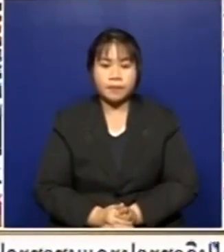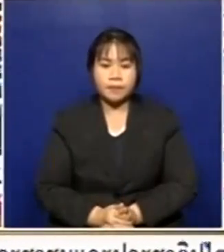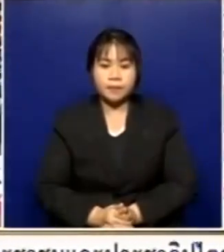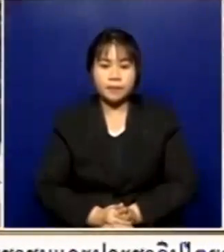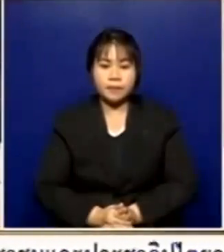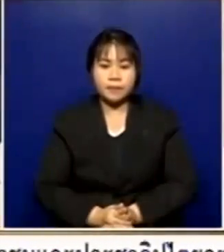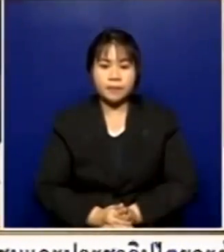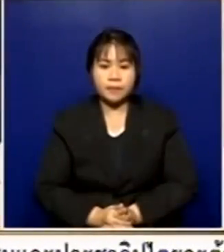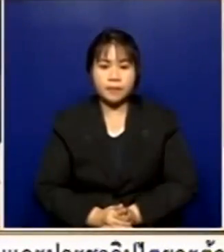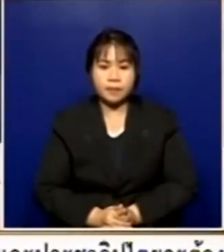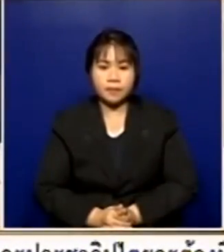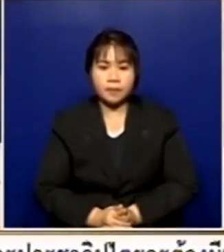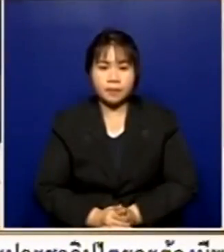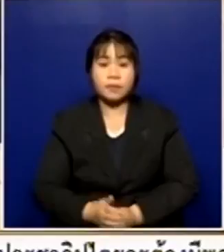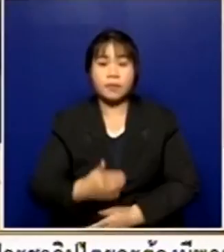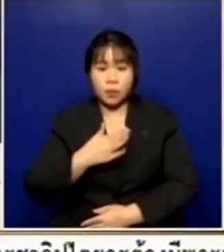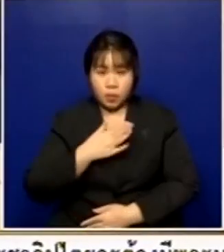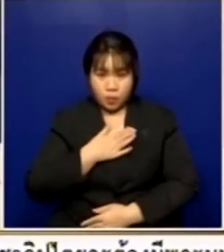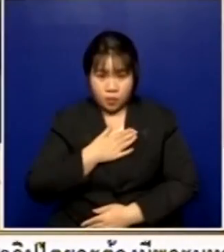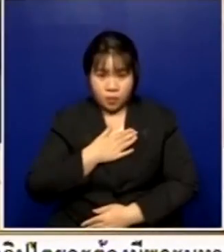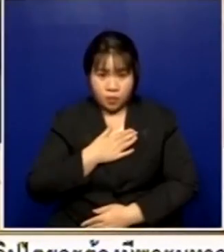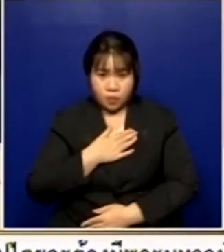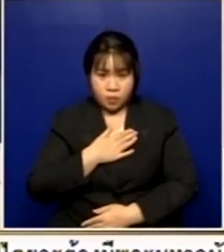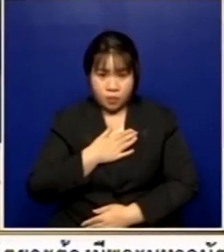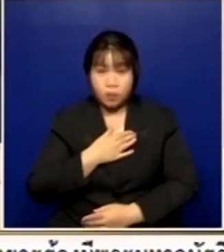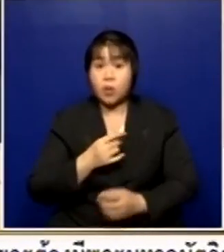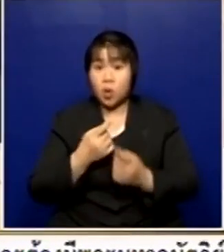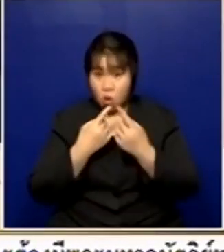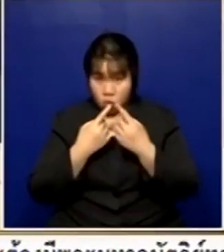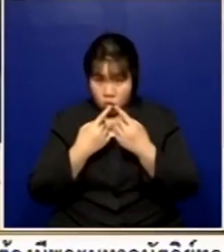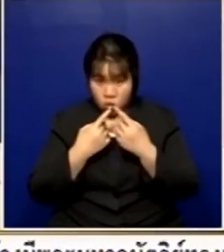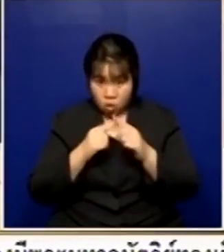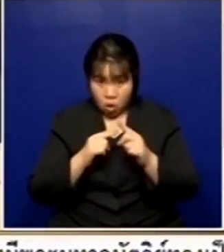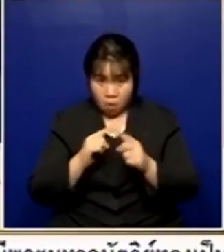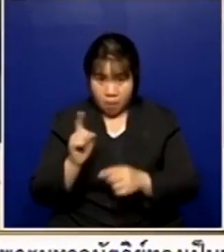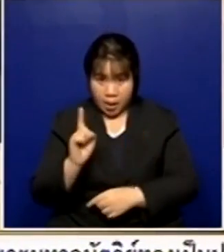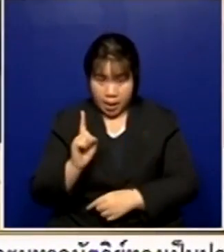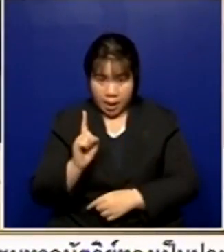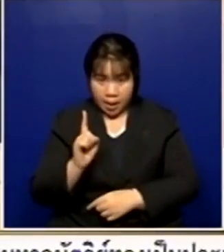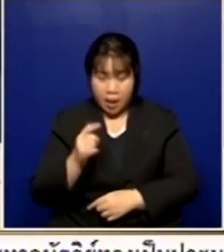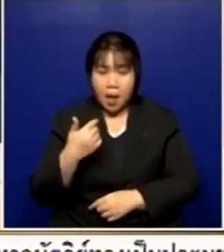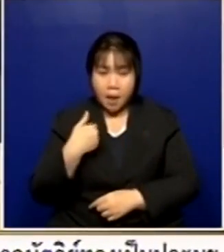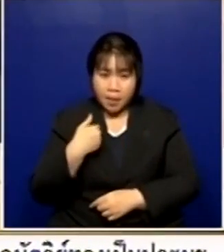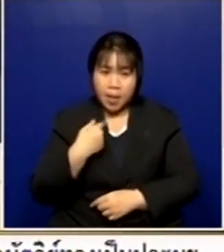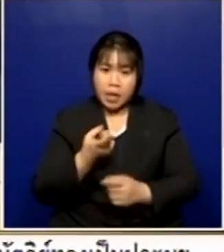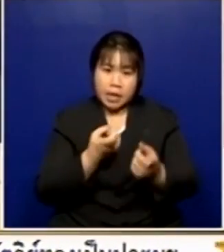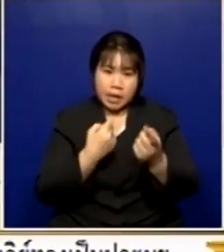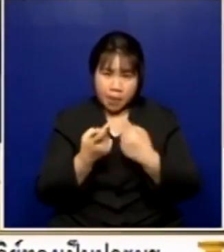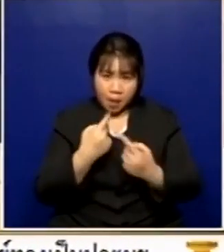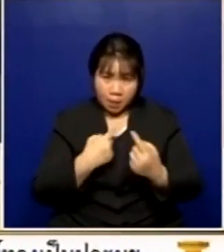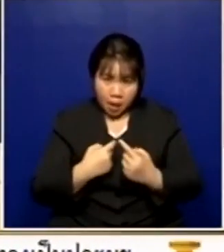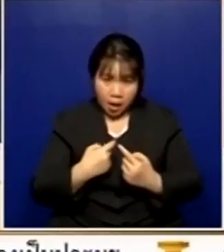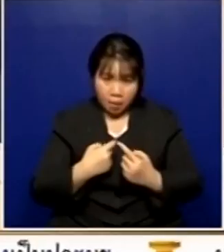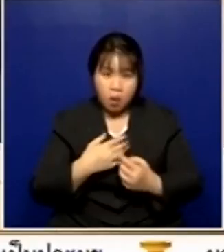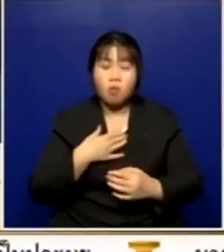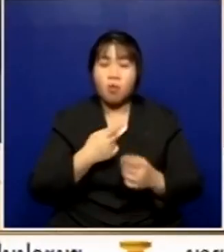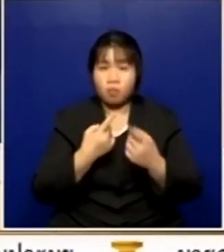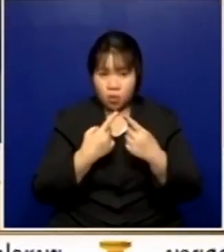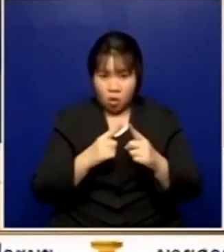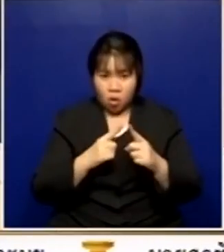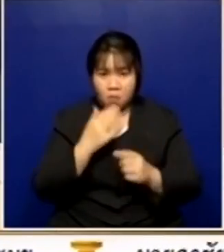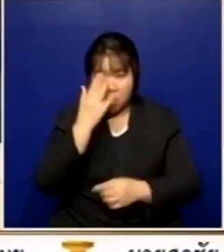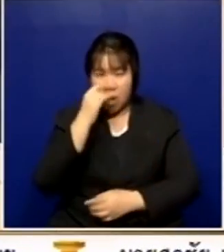ก็ผมจะอาบแคปหละนางรอเจ้านั้นจะมี